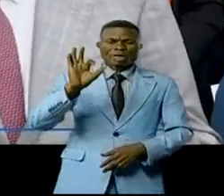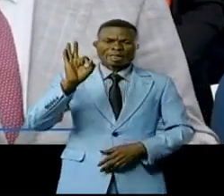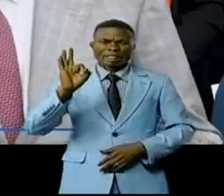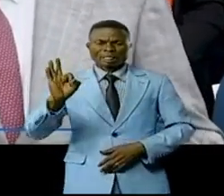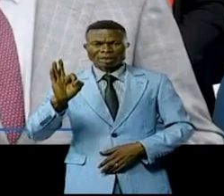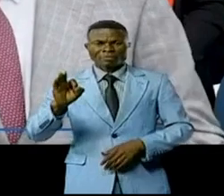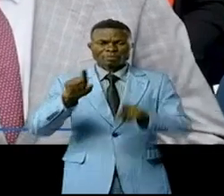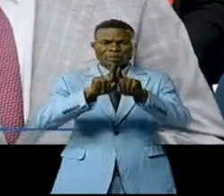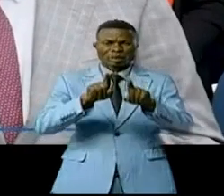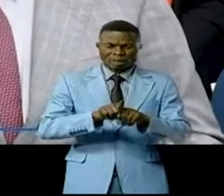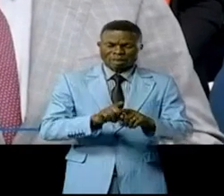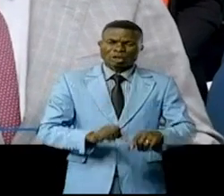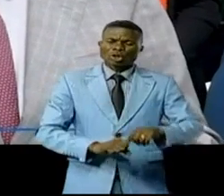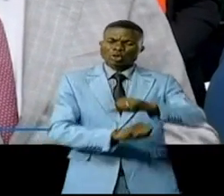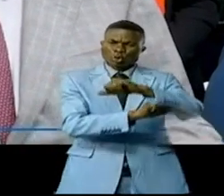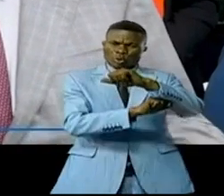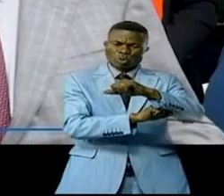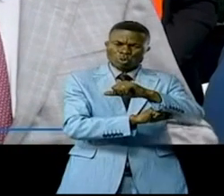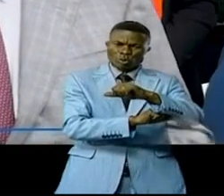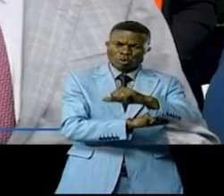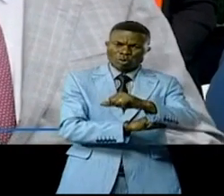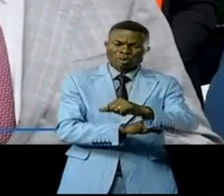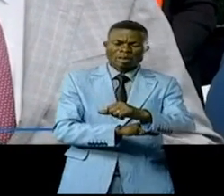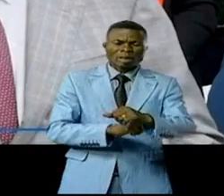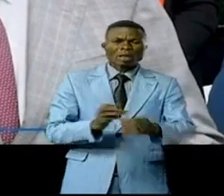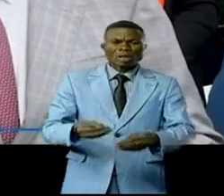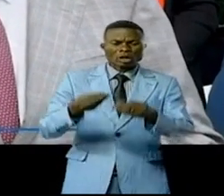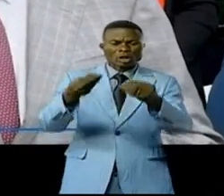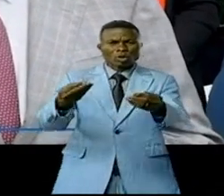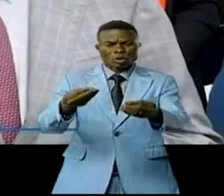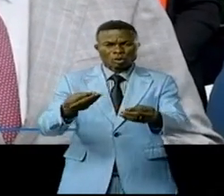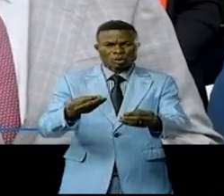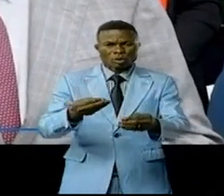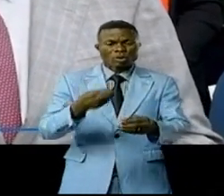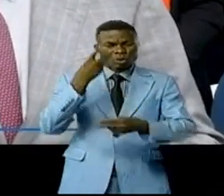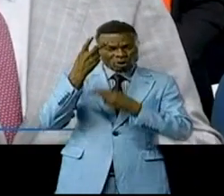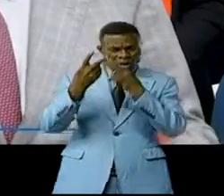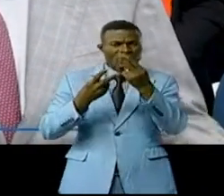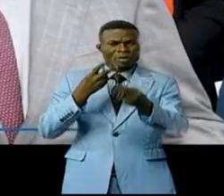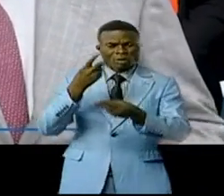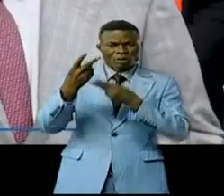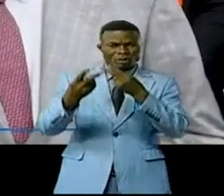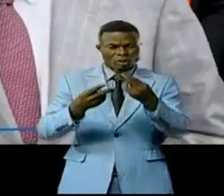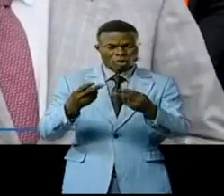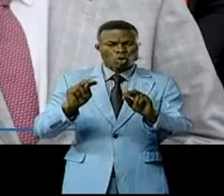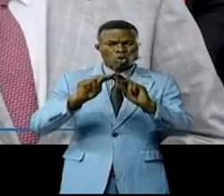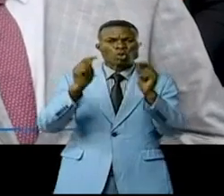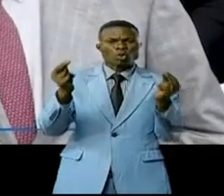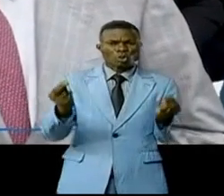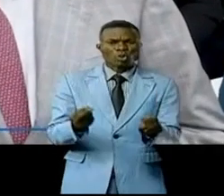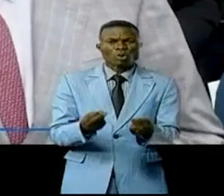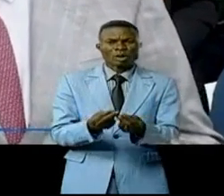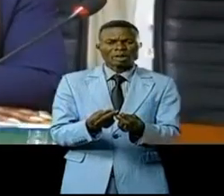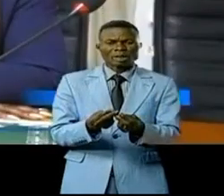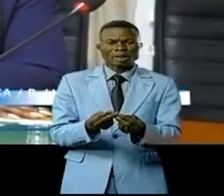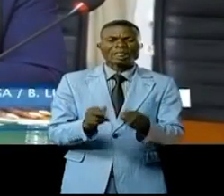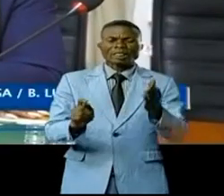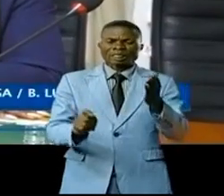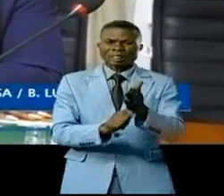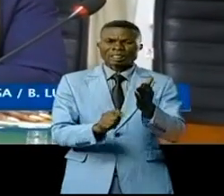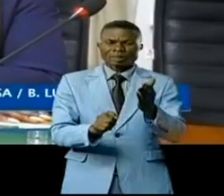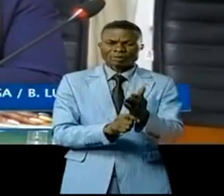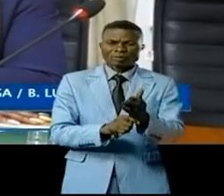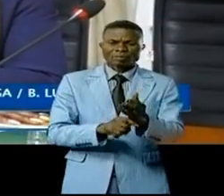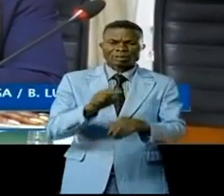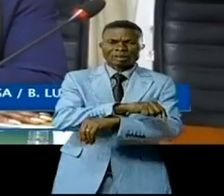est prête à accompagner. Et nous avons déployé en même temps que notre visite une série de missions techniques.